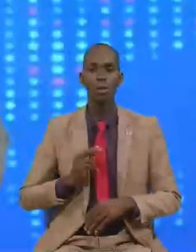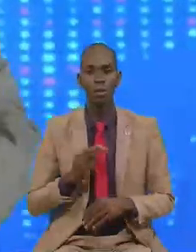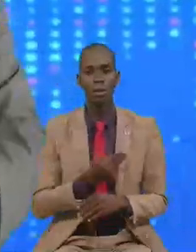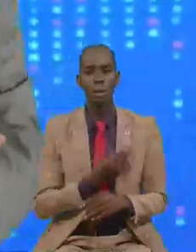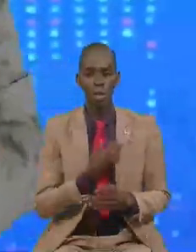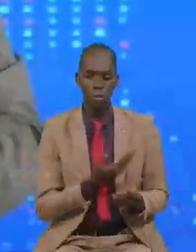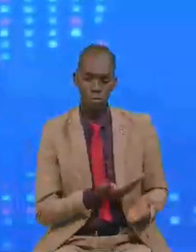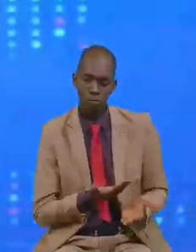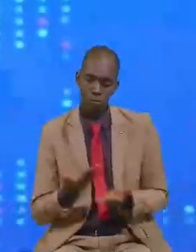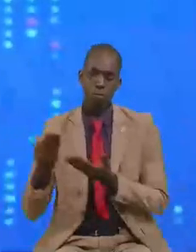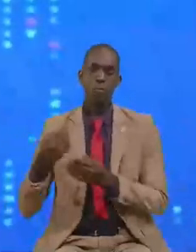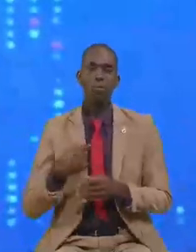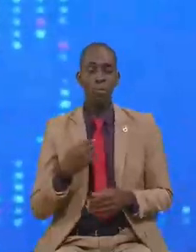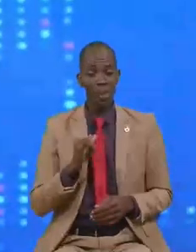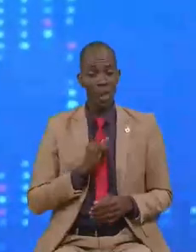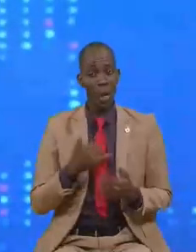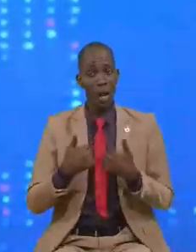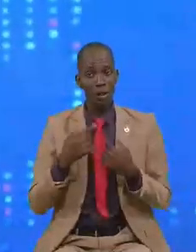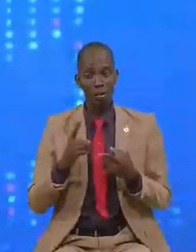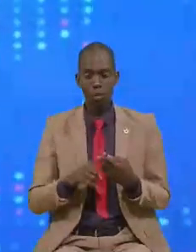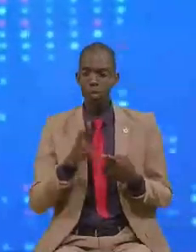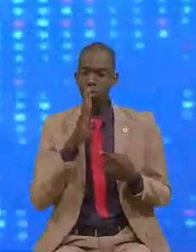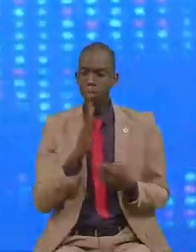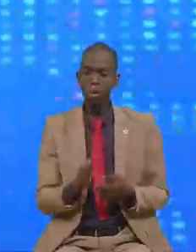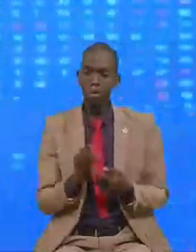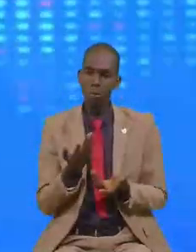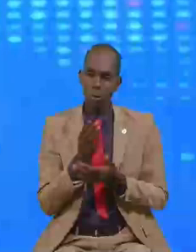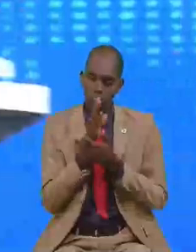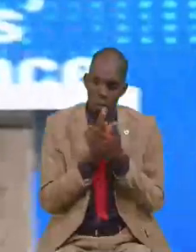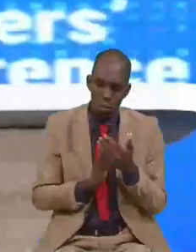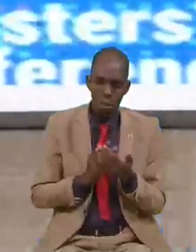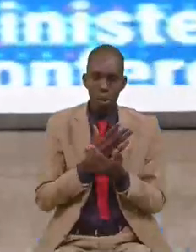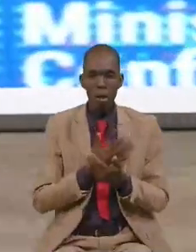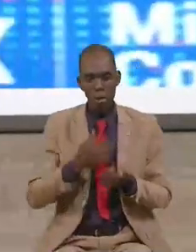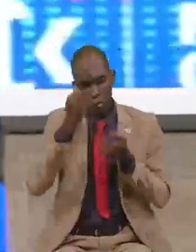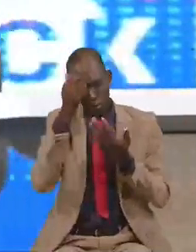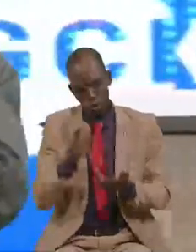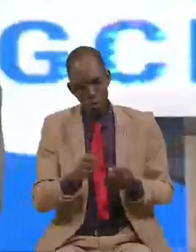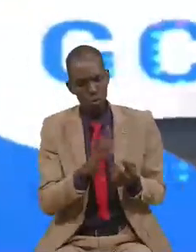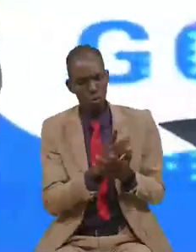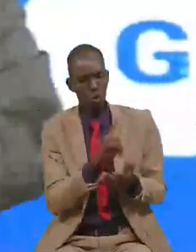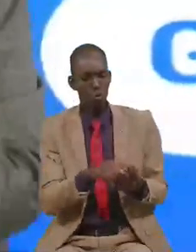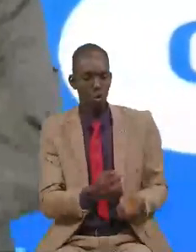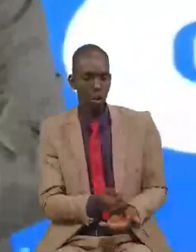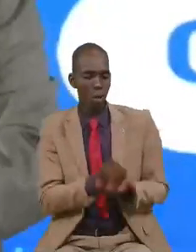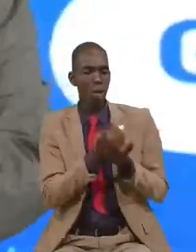et il me sort de là. Je dois être aussi soumis pour que quelqu'un me sorte. Si je traîne les pas,